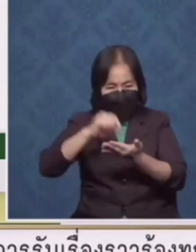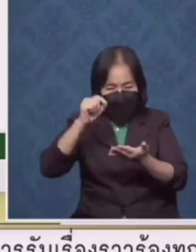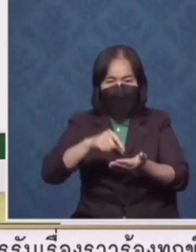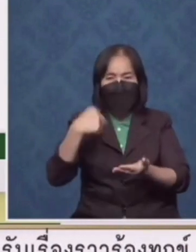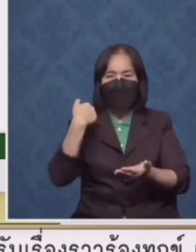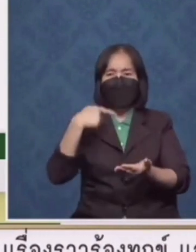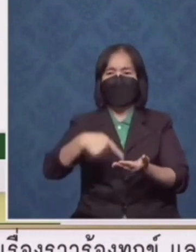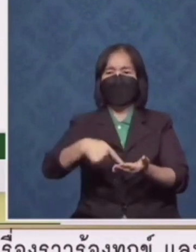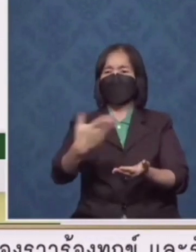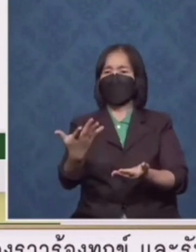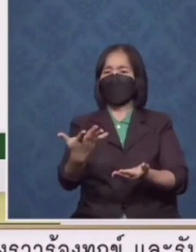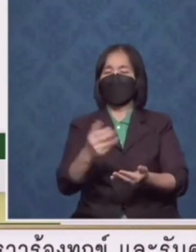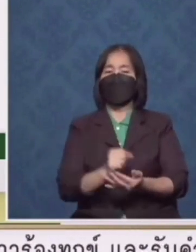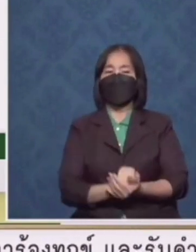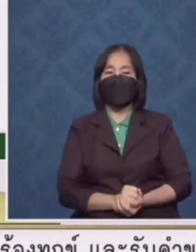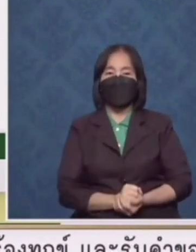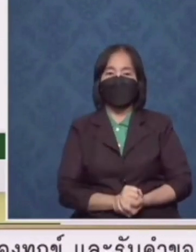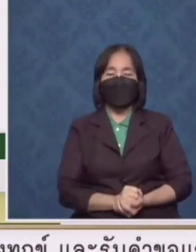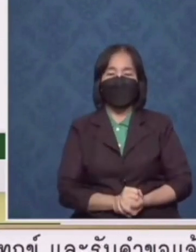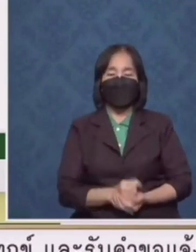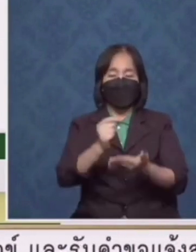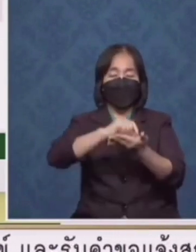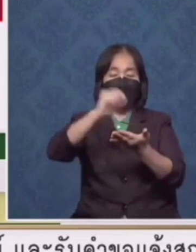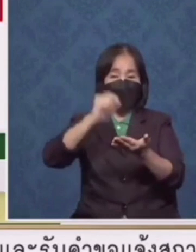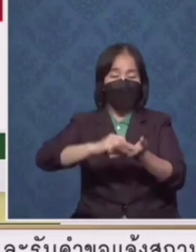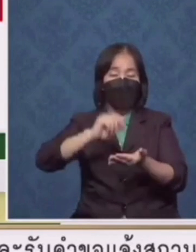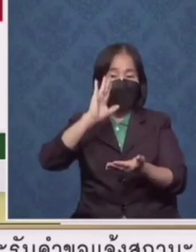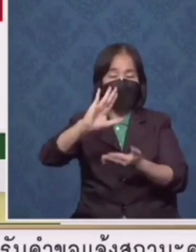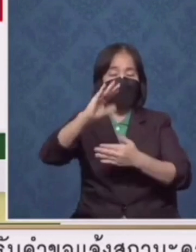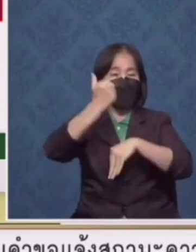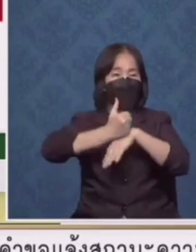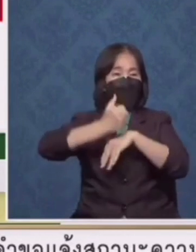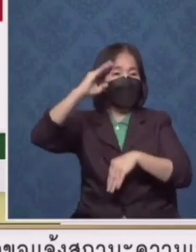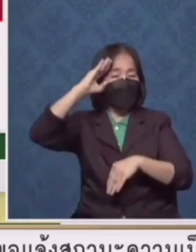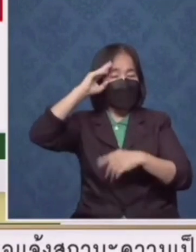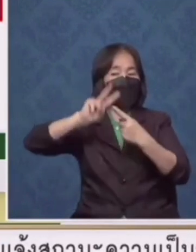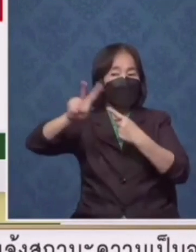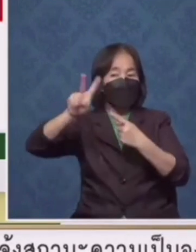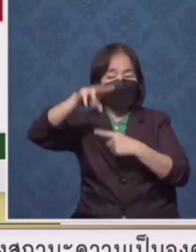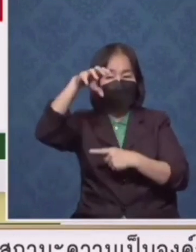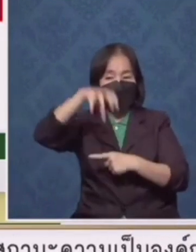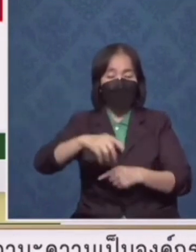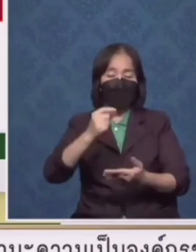ก็ไม่ตตรงกับ grading